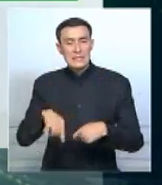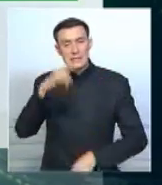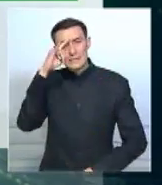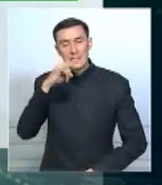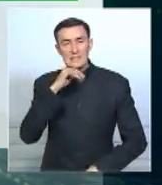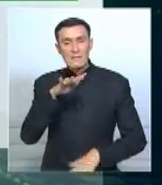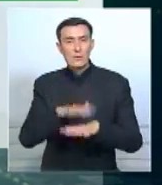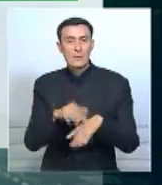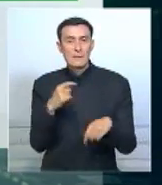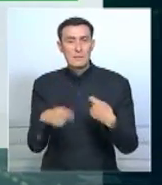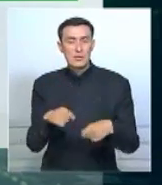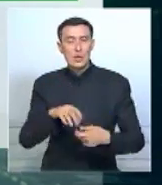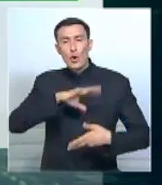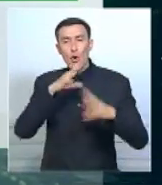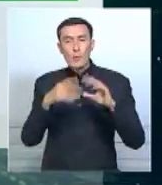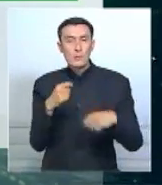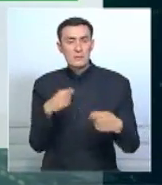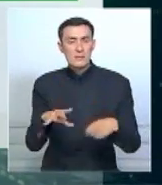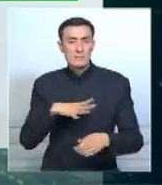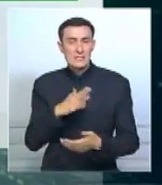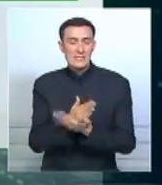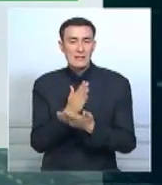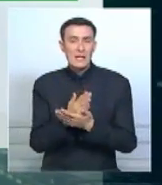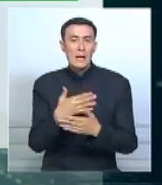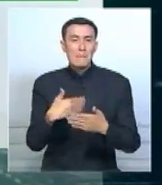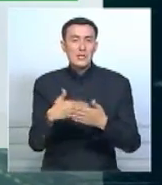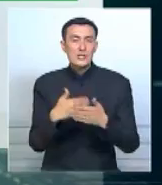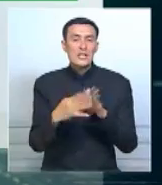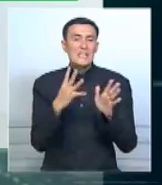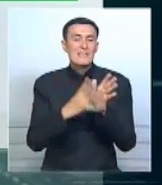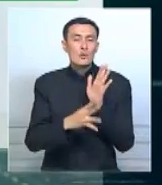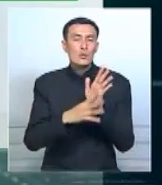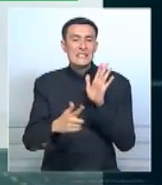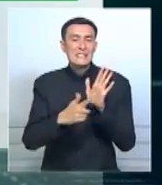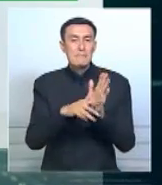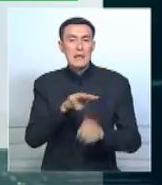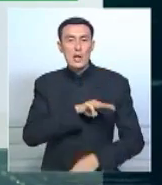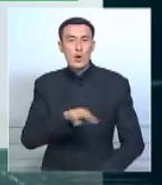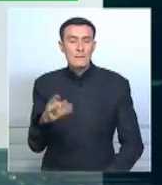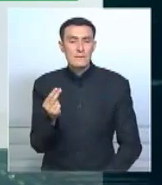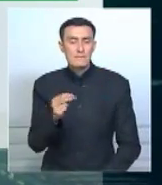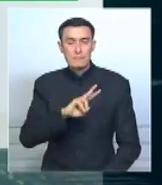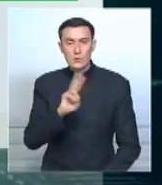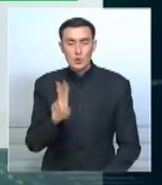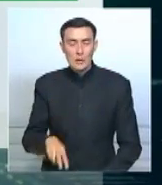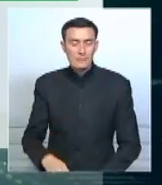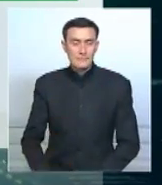казахстанской фондовой бирже. Общий объем сделок составил почти 97 миллионов долларов.